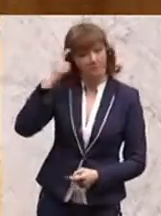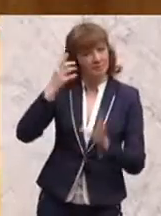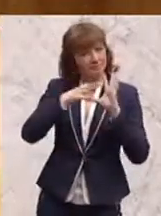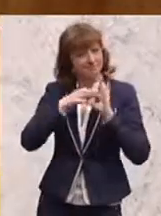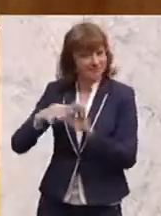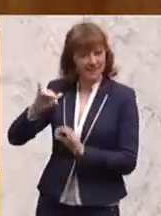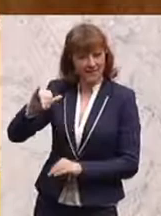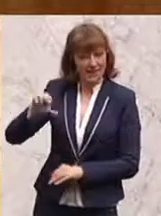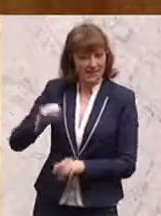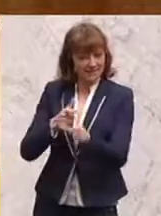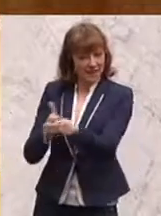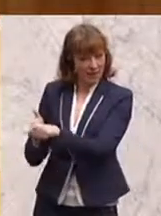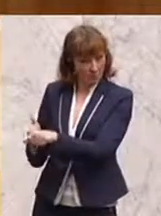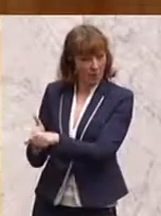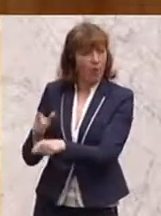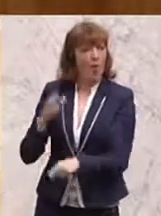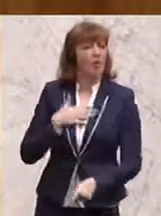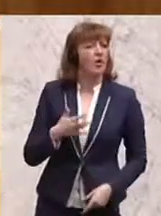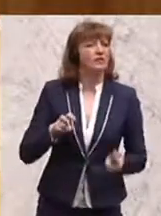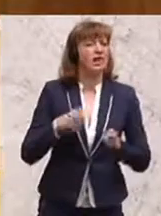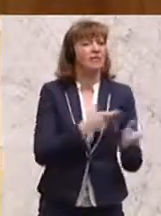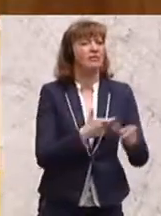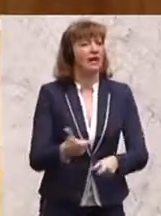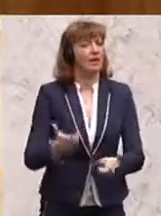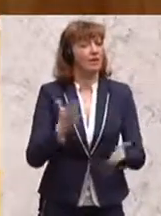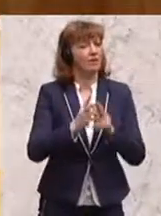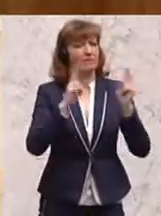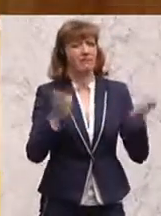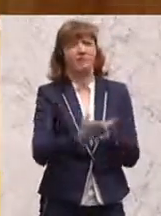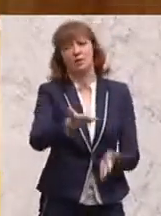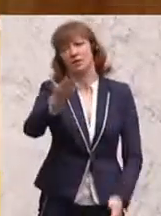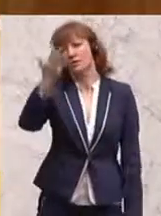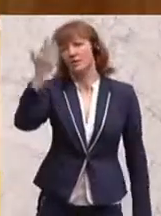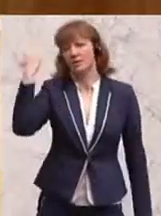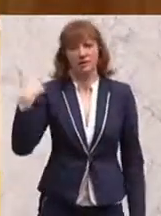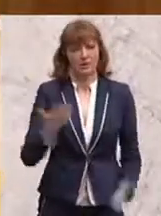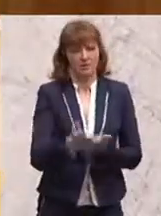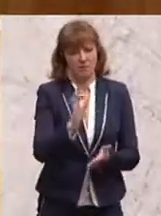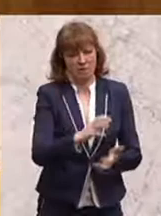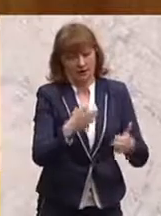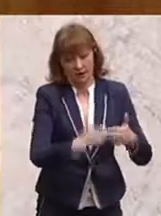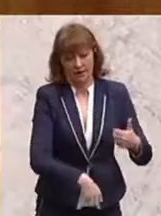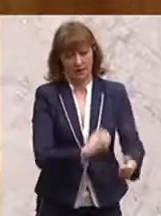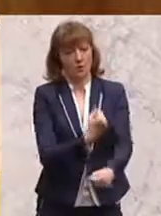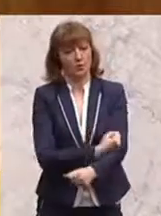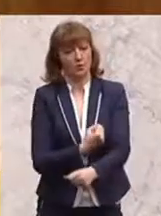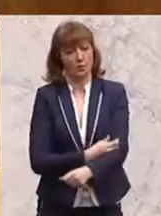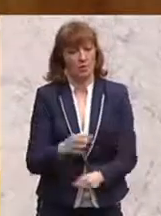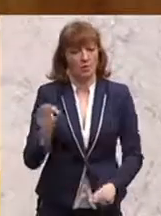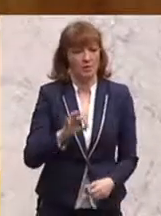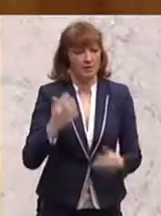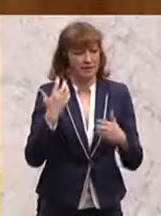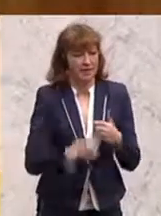IS-Terror, obwohl wir Terror seit Jahren über die ganze Welt sehen. Wir sehen Bandenkriege, wir sehen Drogenbandenkriege, wir